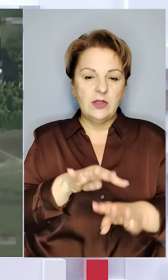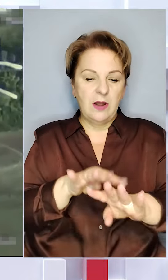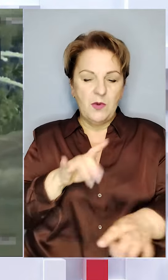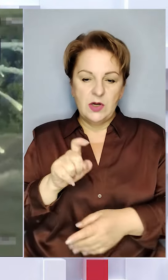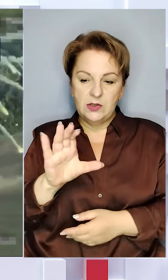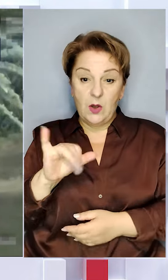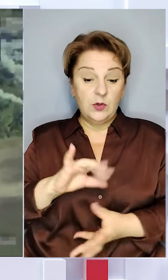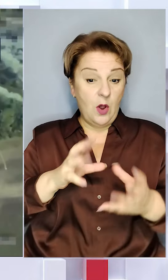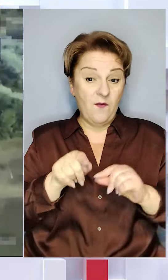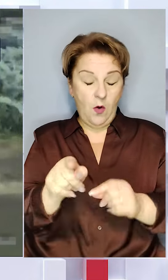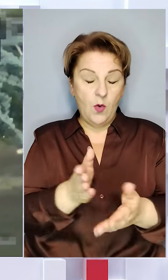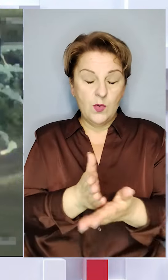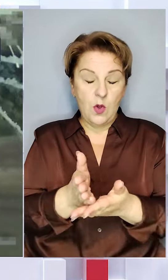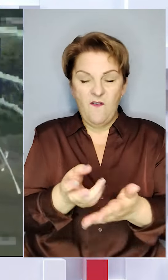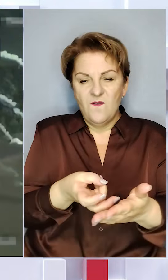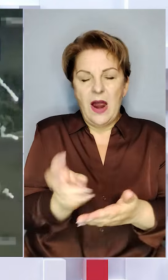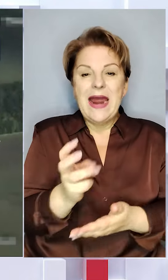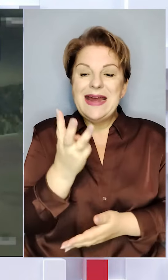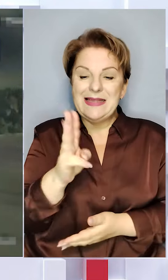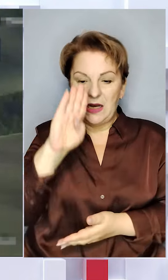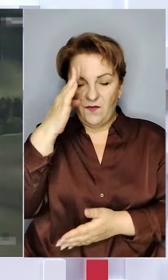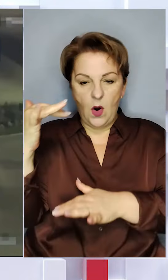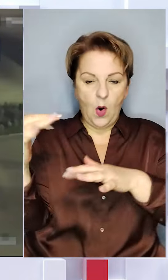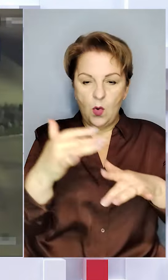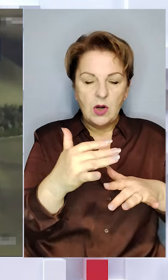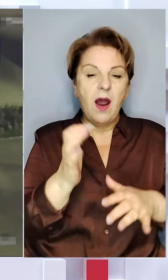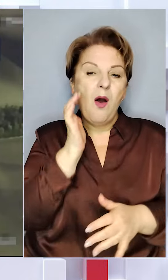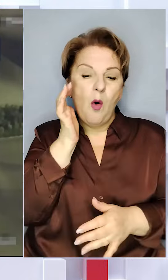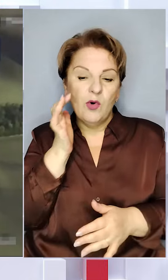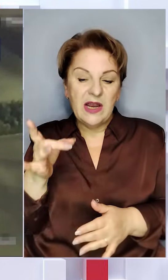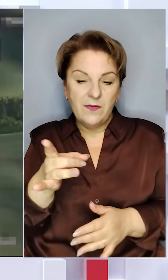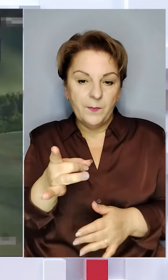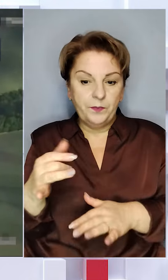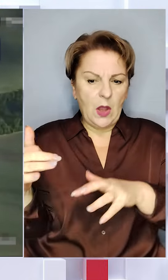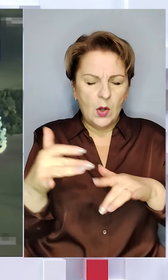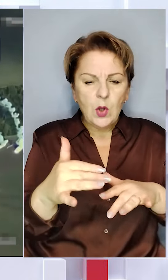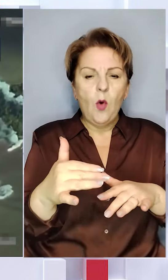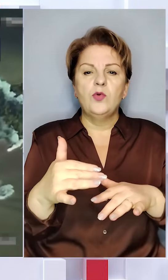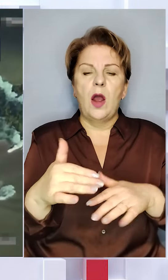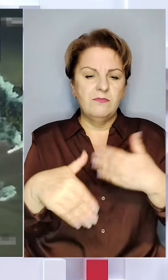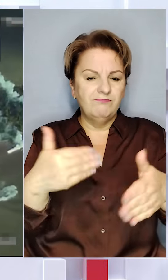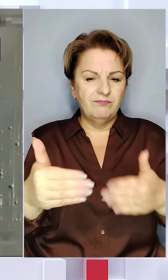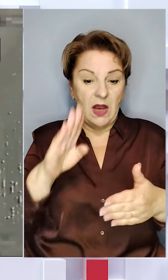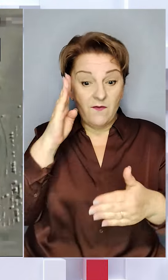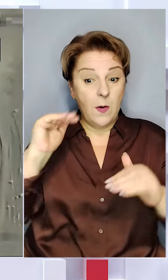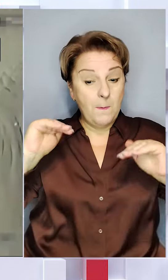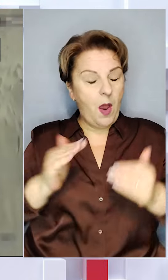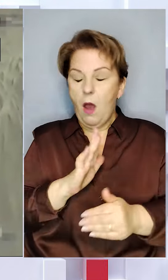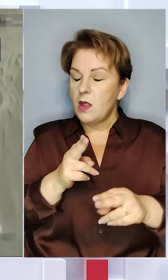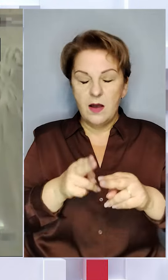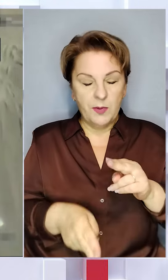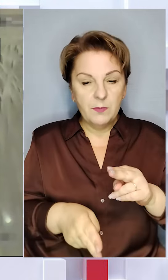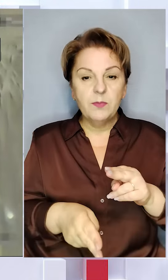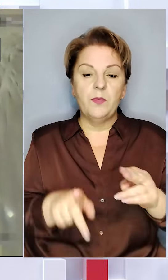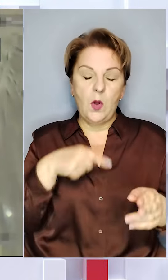безпілотних комплексів ЗСУ. Загалом же на цьому напрямку відбито 3 ворожі атаки у районі Оріхова. Наступальні темпи ворога дещо впали, але